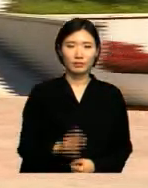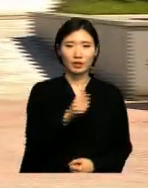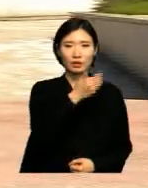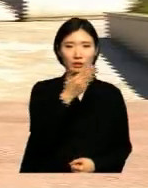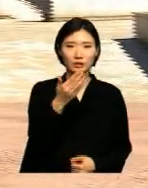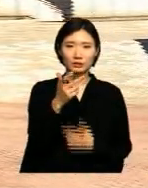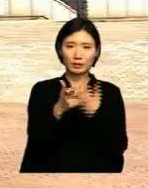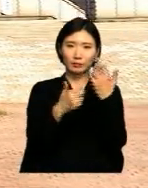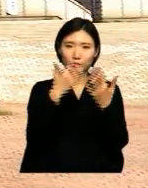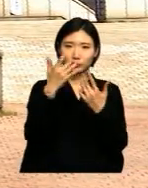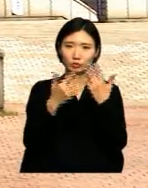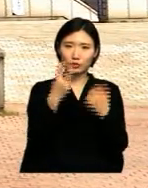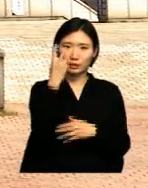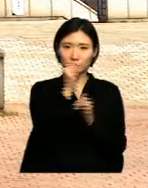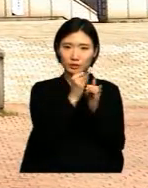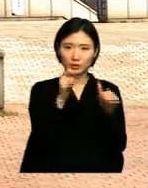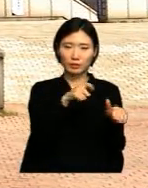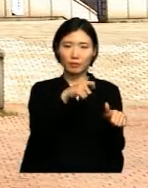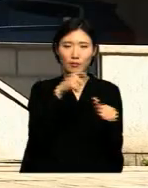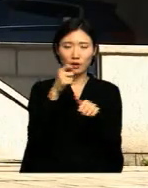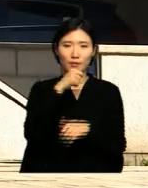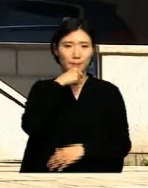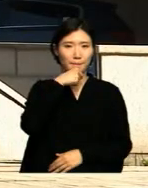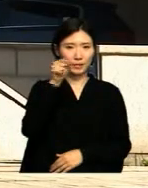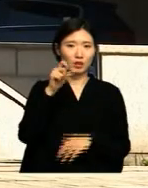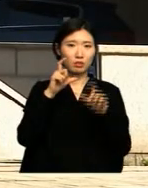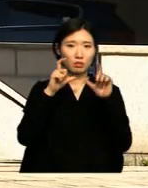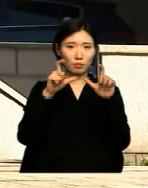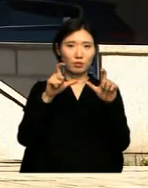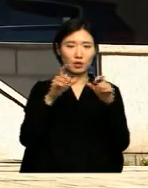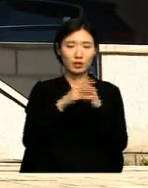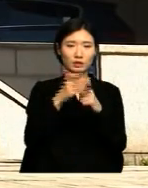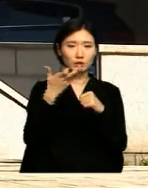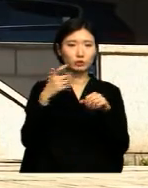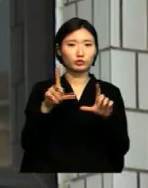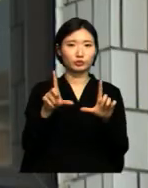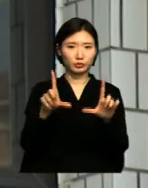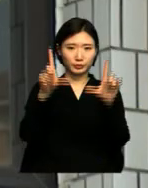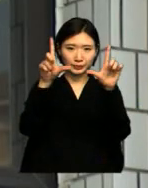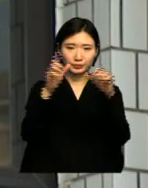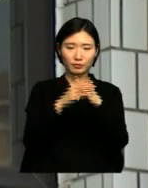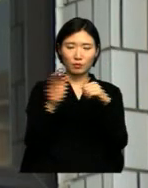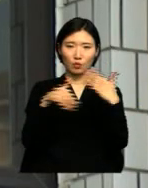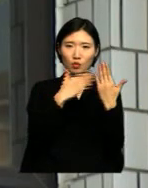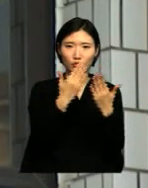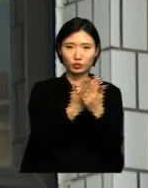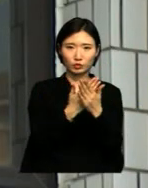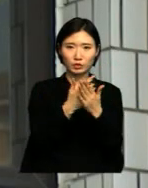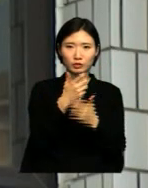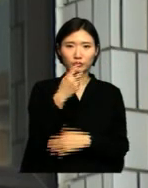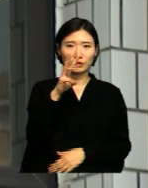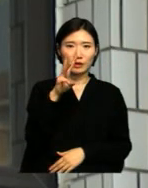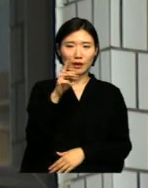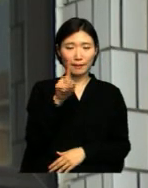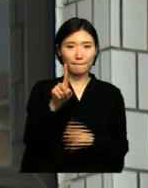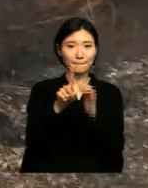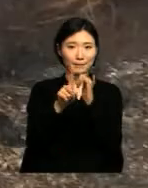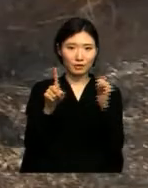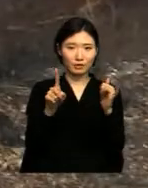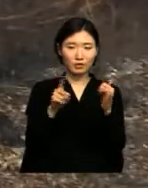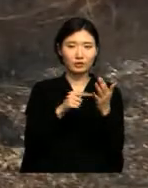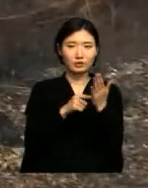하남시가 산불 감시요원을 뽑아서 합격을 통보한 것은 지난 19일이었습니다. 모두 61명의 지원자를